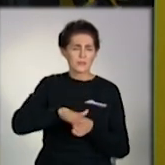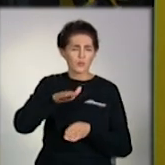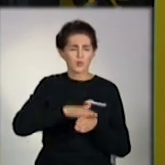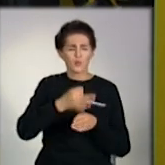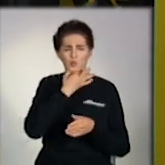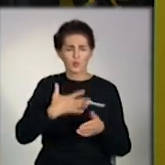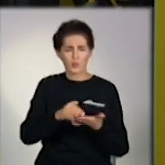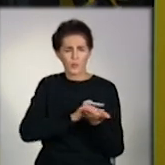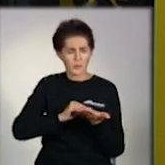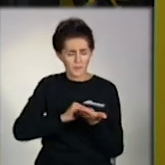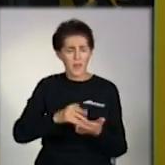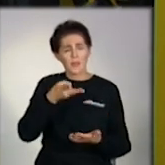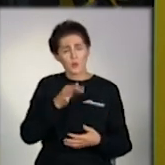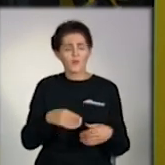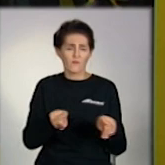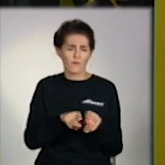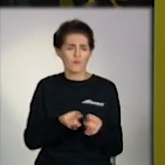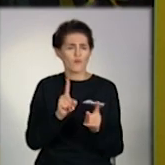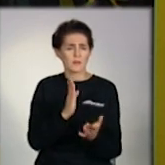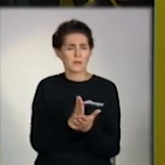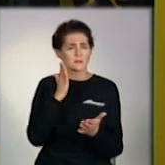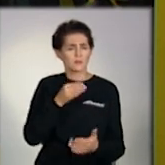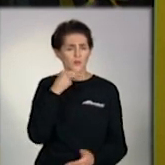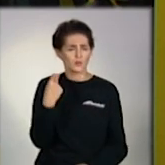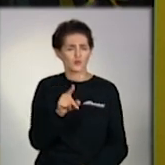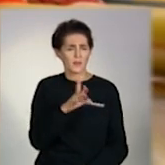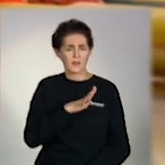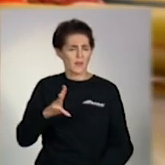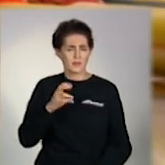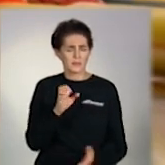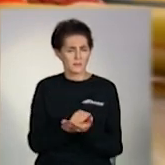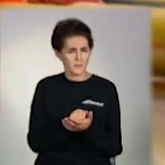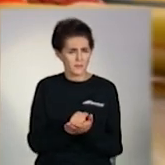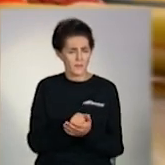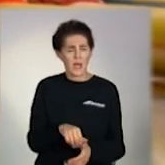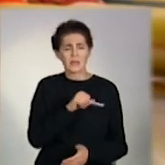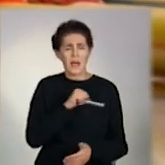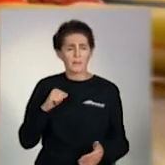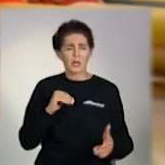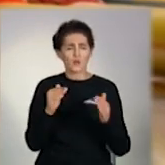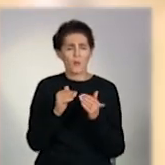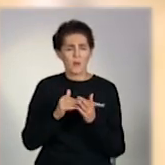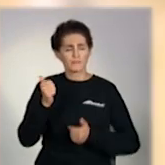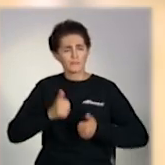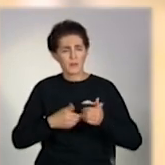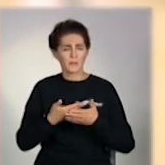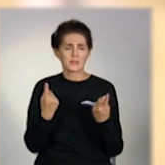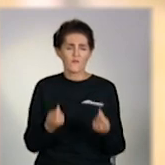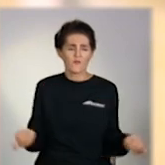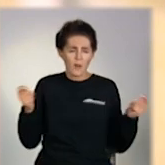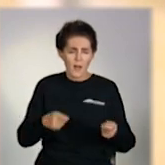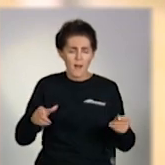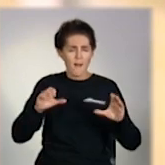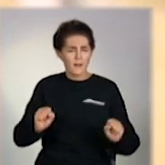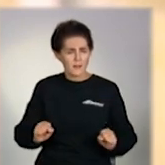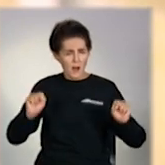упражнения. Но все же это все равно лучше, чем не двигаться вообще. Для домашніх тренувань достатньо мати скакалку, гантелі,